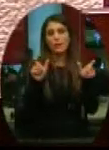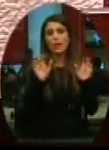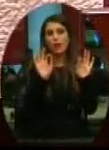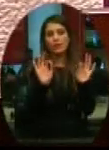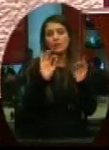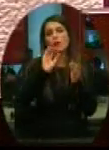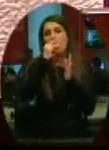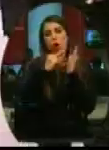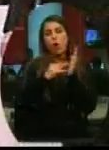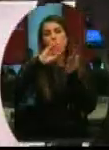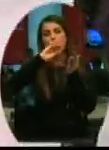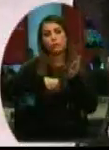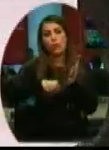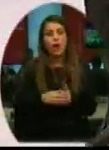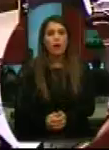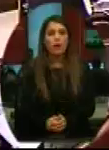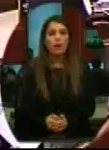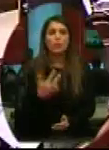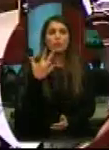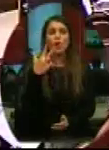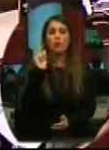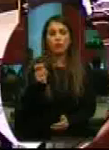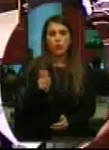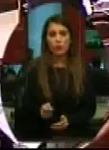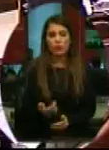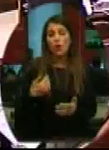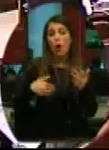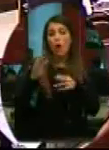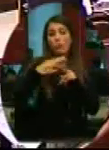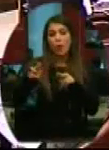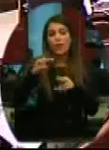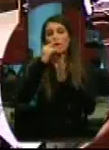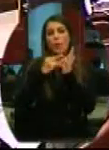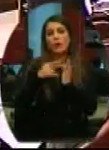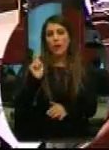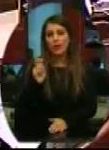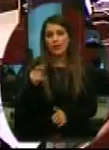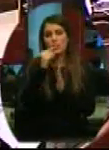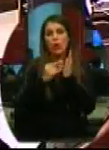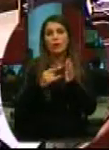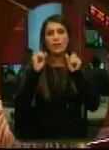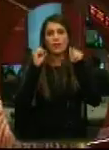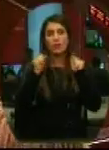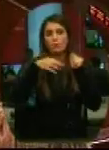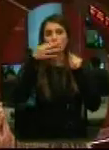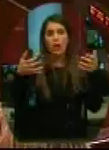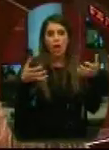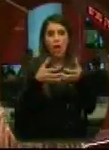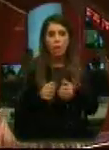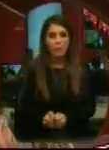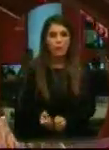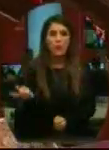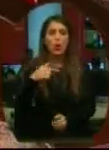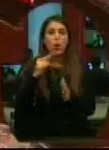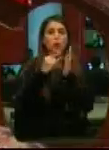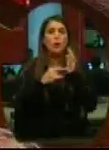אושר כנדרש בשלוש קריאות. ברוב מוחלט חוקקה מליאת הכנסת את חוק יסוד משאל העם, חוק יסוד נוסף של